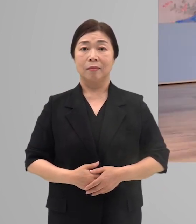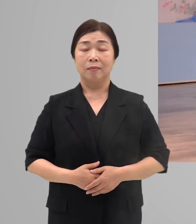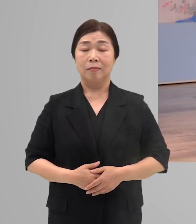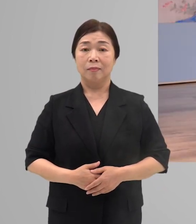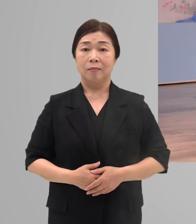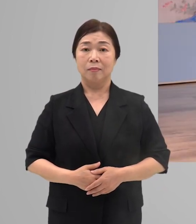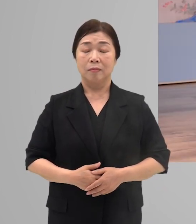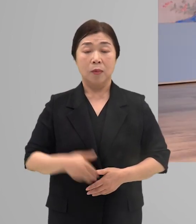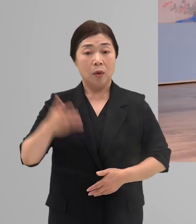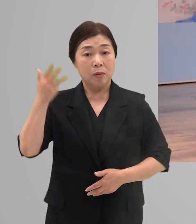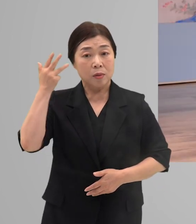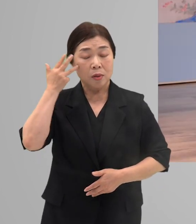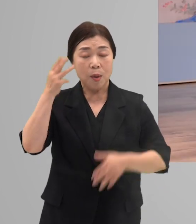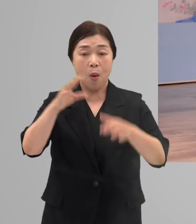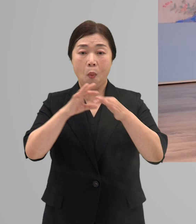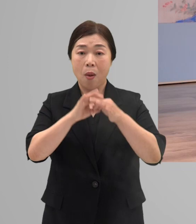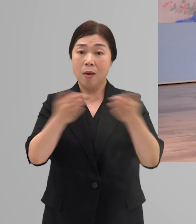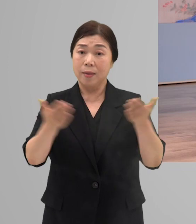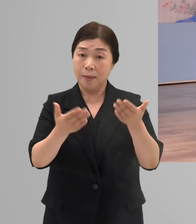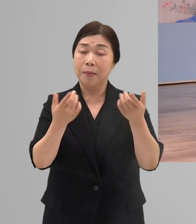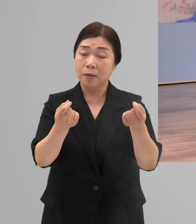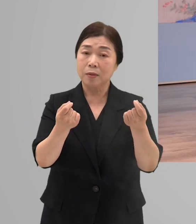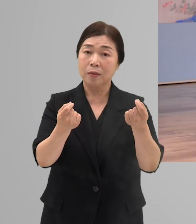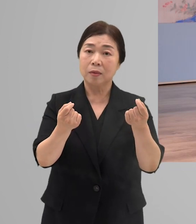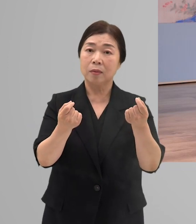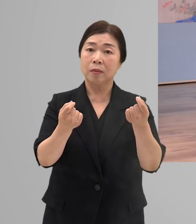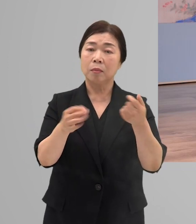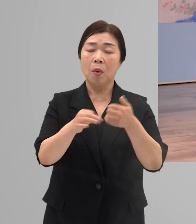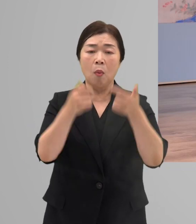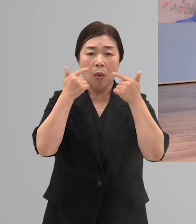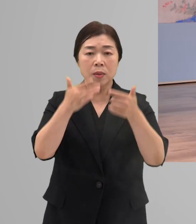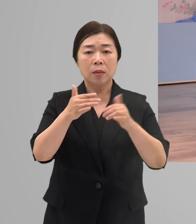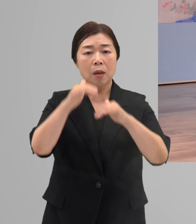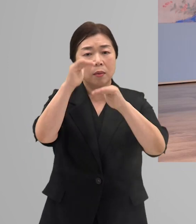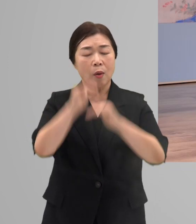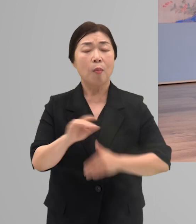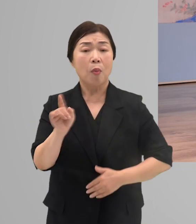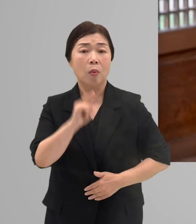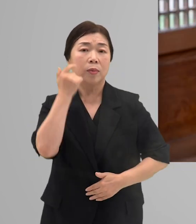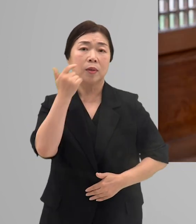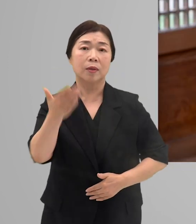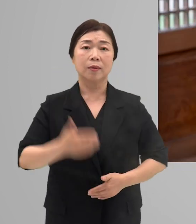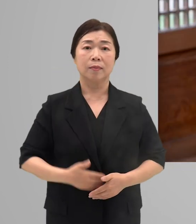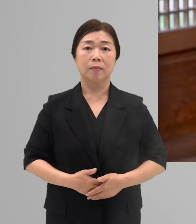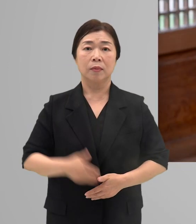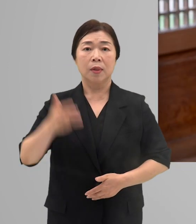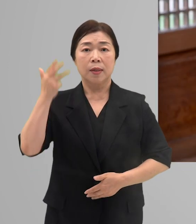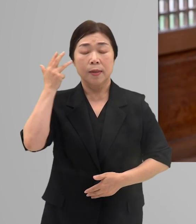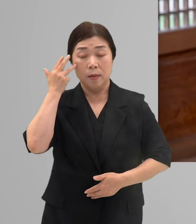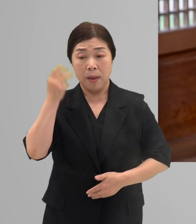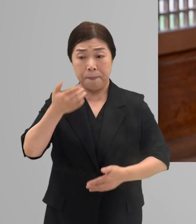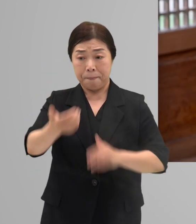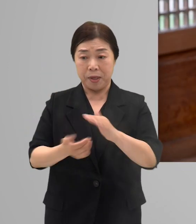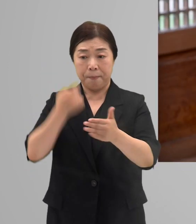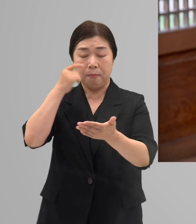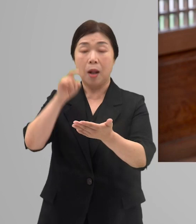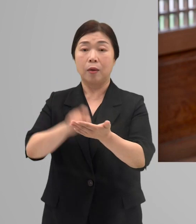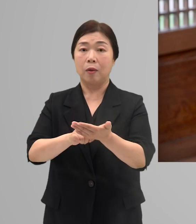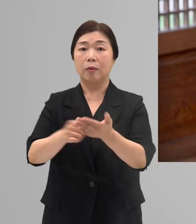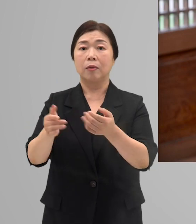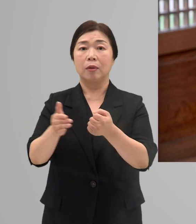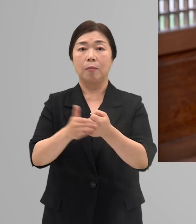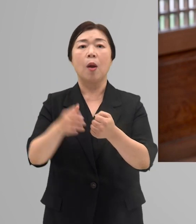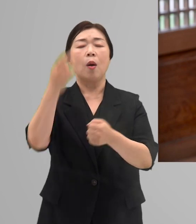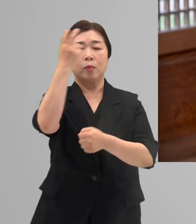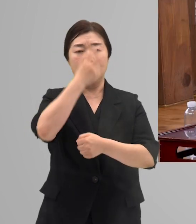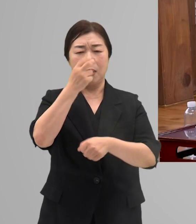그러면 치매 관련해서 일을 하고 있다고 하셨는데 정확히 어떤 일을 하고 계신 거예요, 그게? 치매를 조기 발견하기 위해서 일단